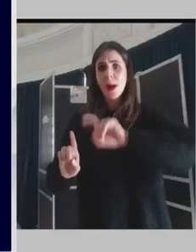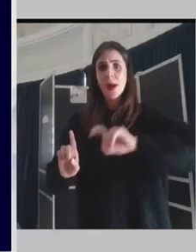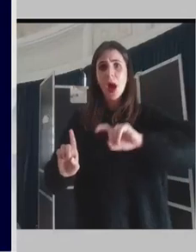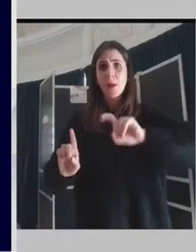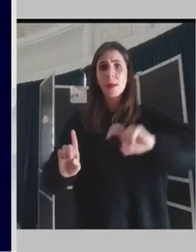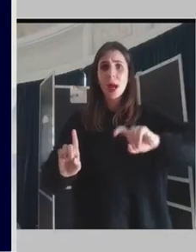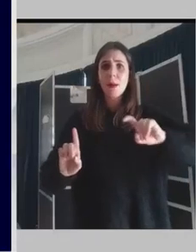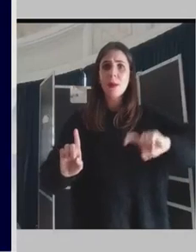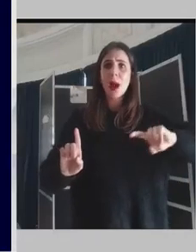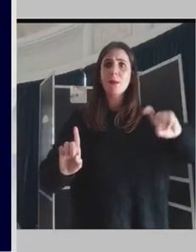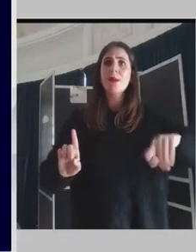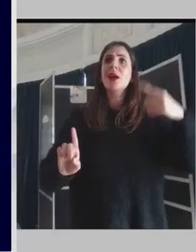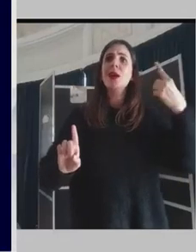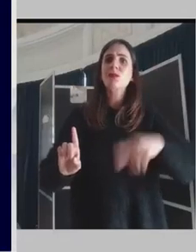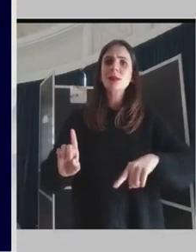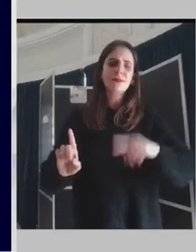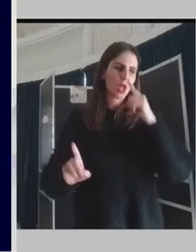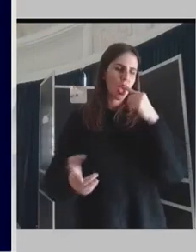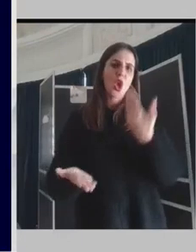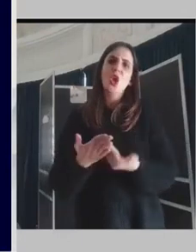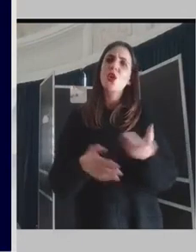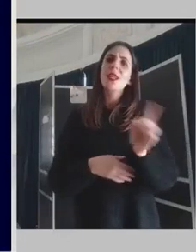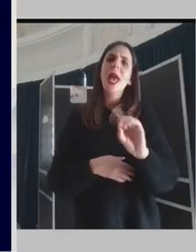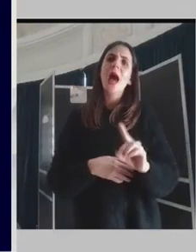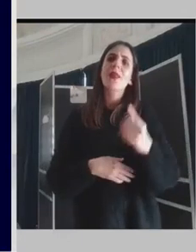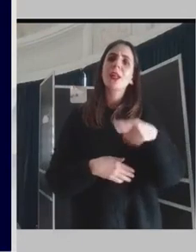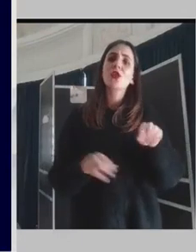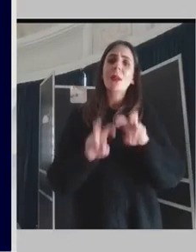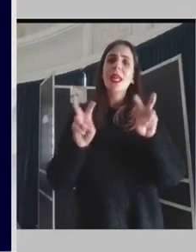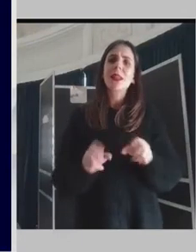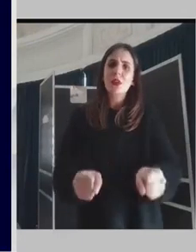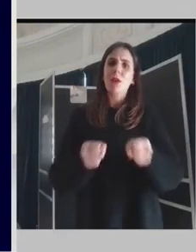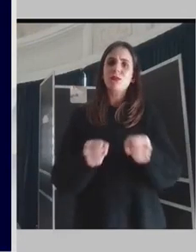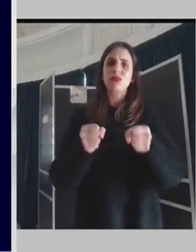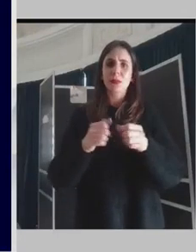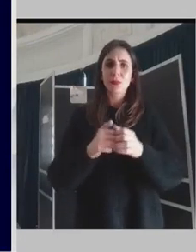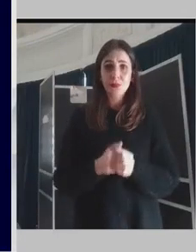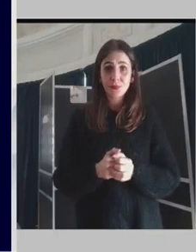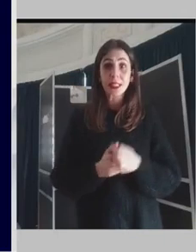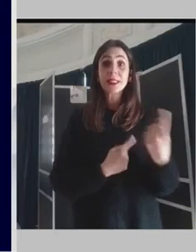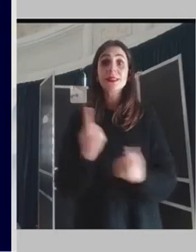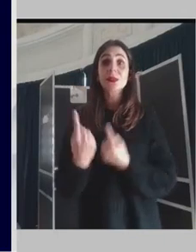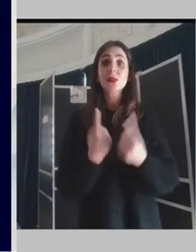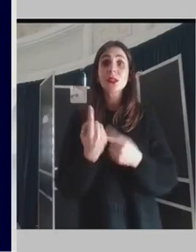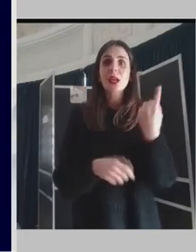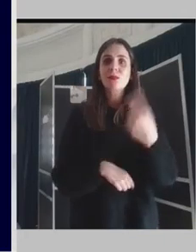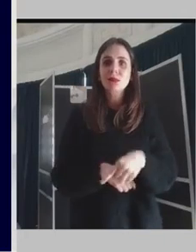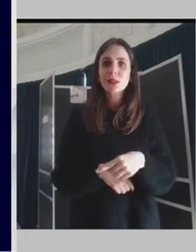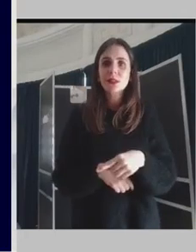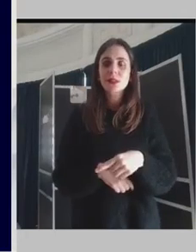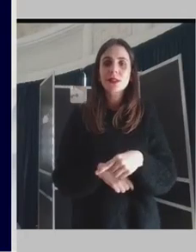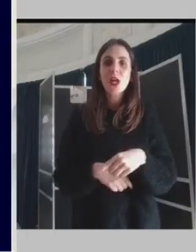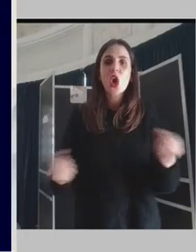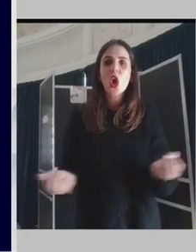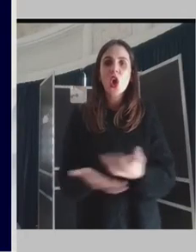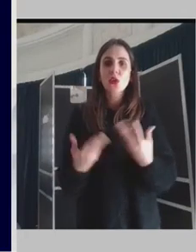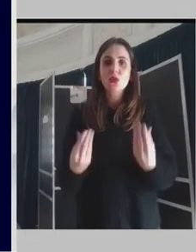rilevata non è adeguato a poter erogare la scossa. In quel caso lì, però, se